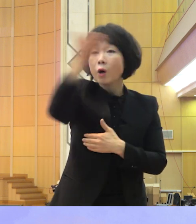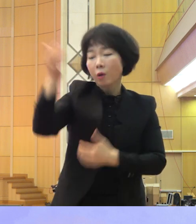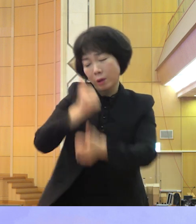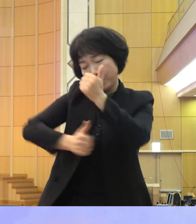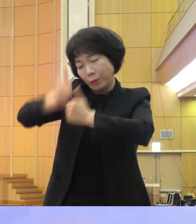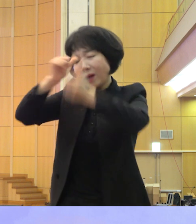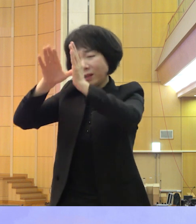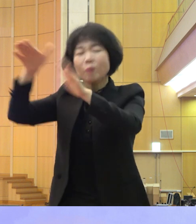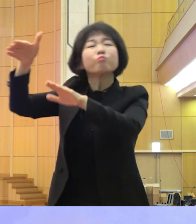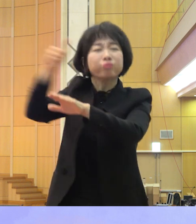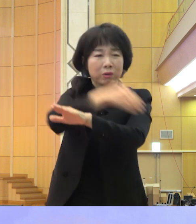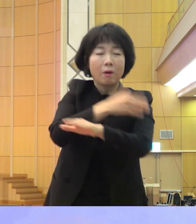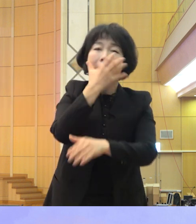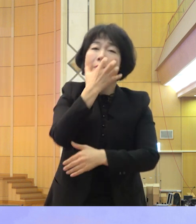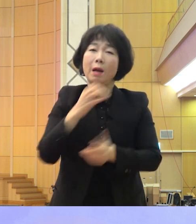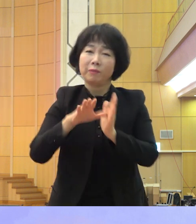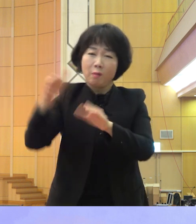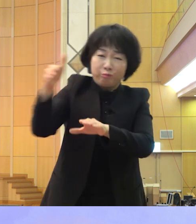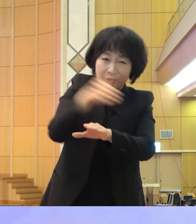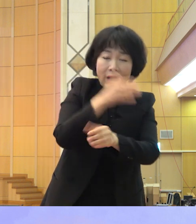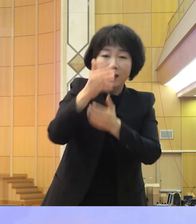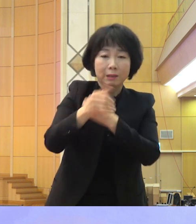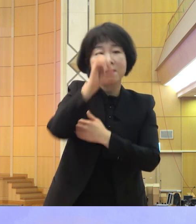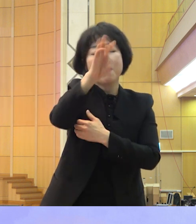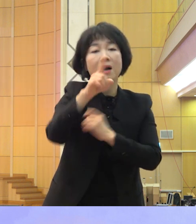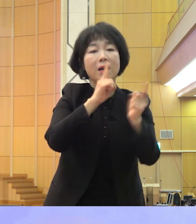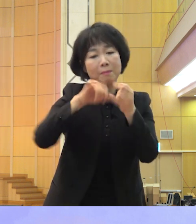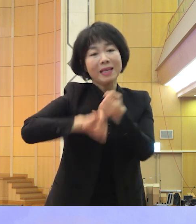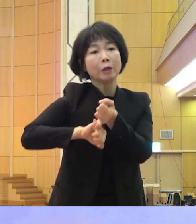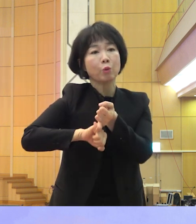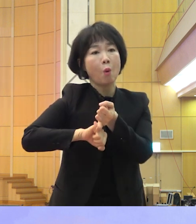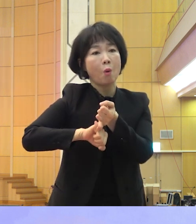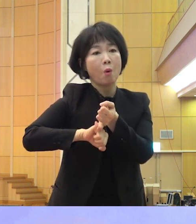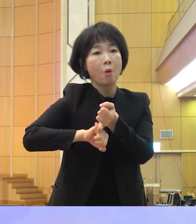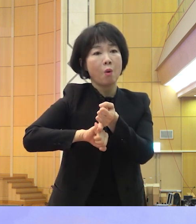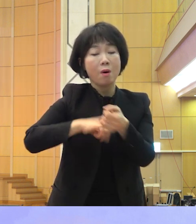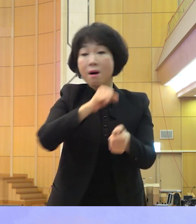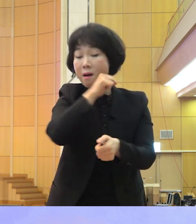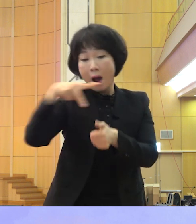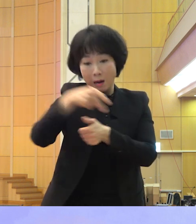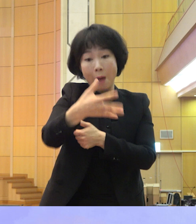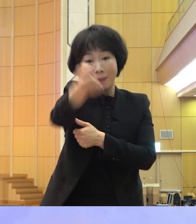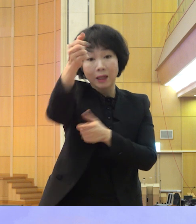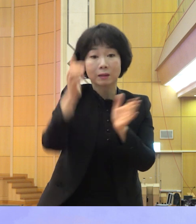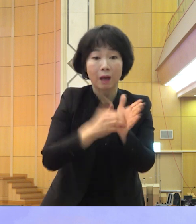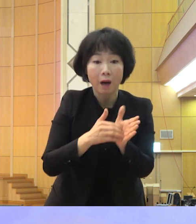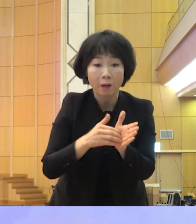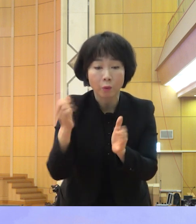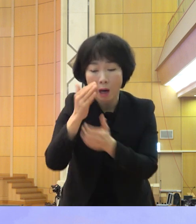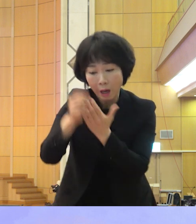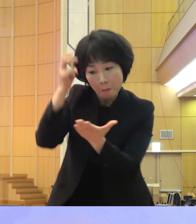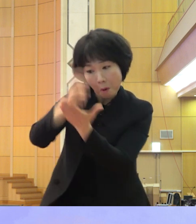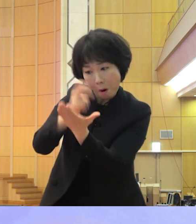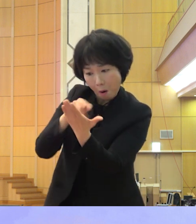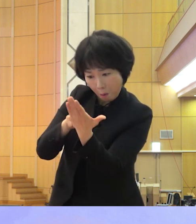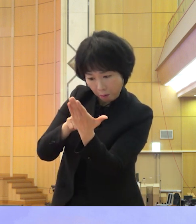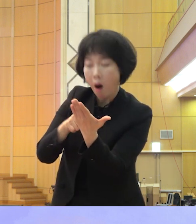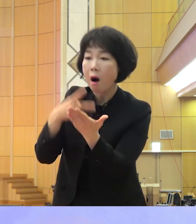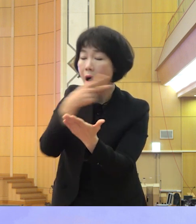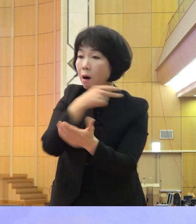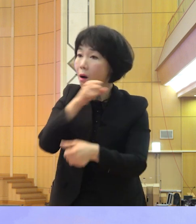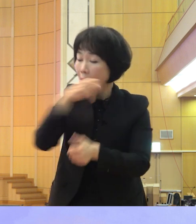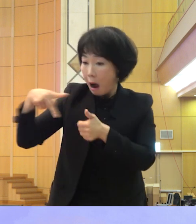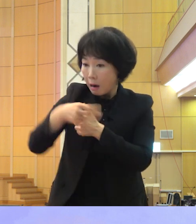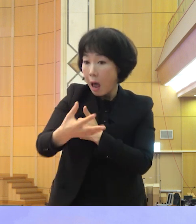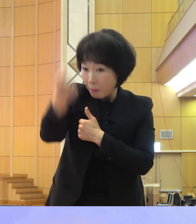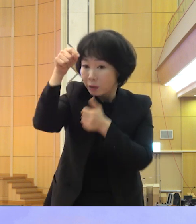조상 때부터란 말은 아브라함 때부터 하나님이 언약하셔서 할례를 받은 것이고, 또 율법에도 할례를 받으라고 했기